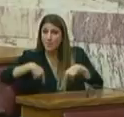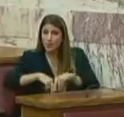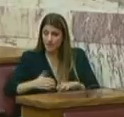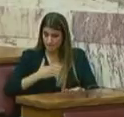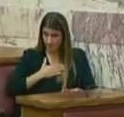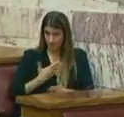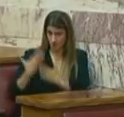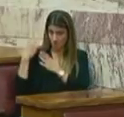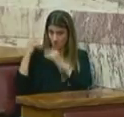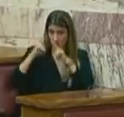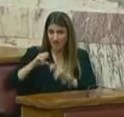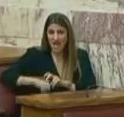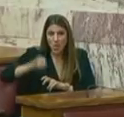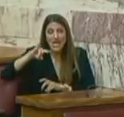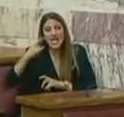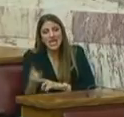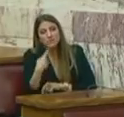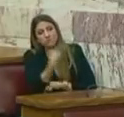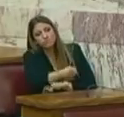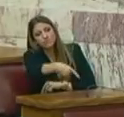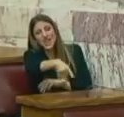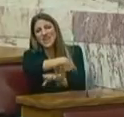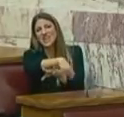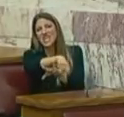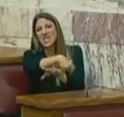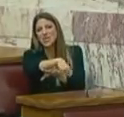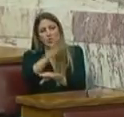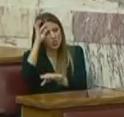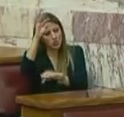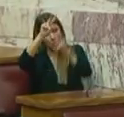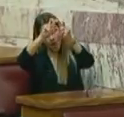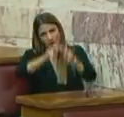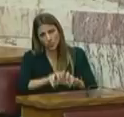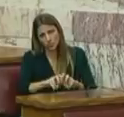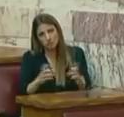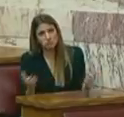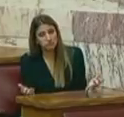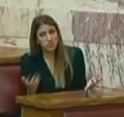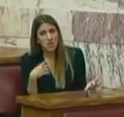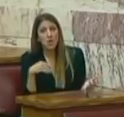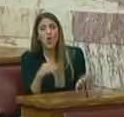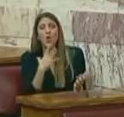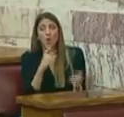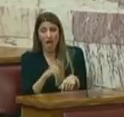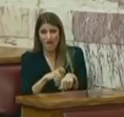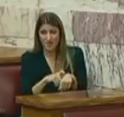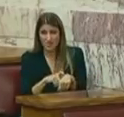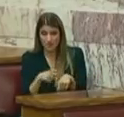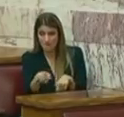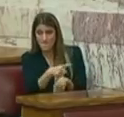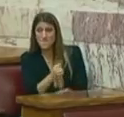υπόθεση ή θα την αναπέμψει στη δικαιοσύνη για περαιτέρω έρευνα. Και επειδή ακριβώς